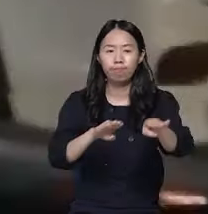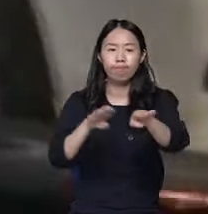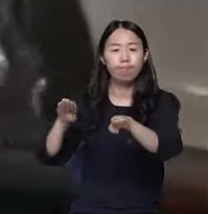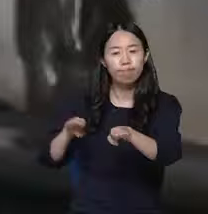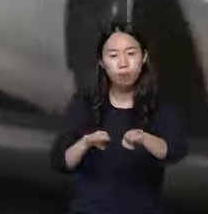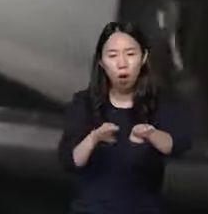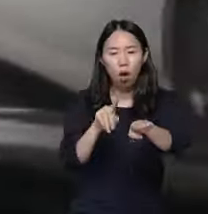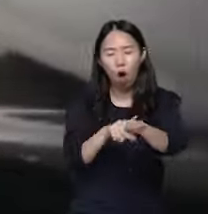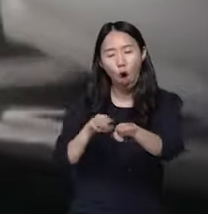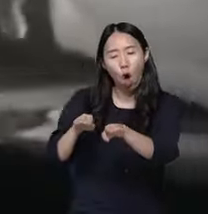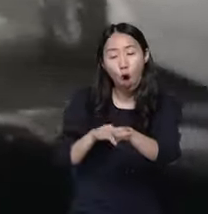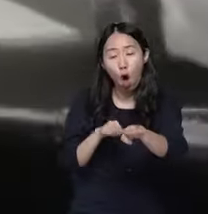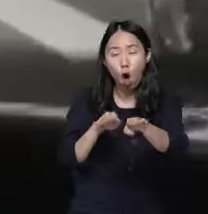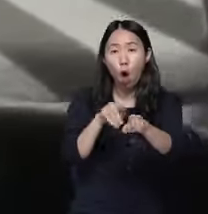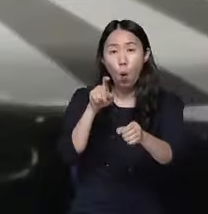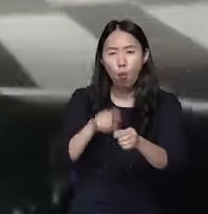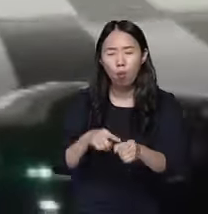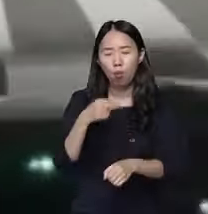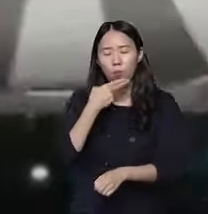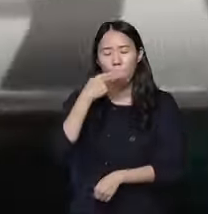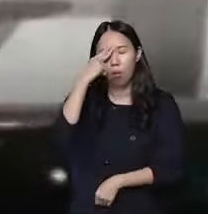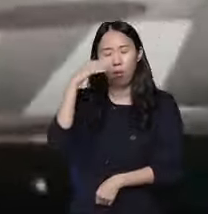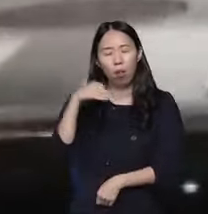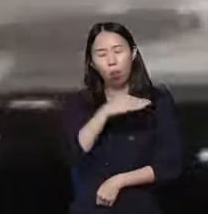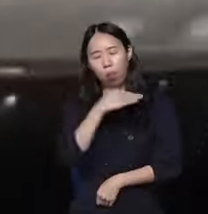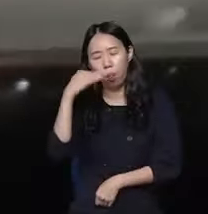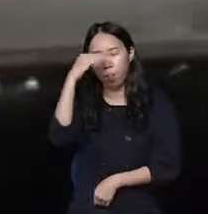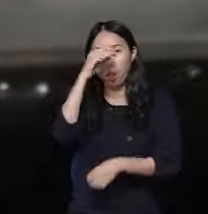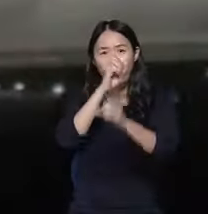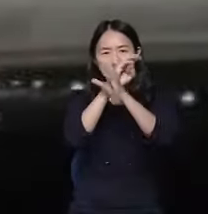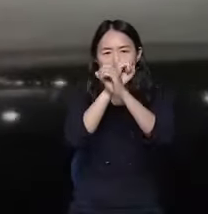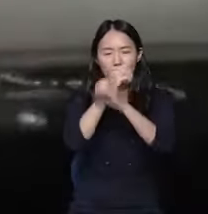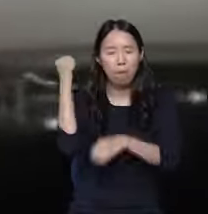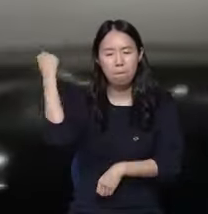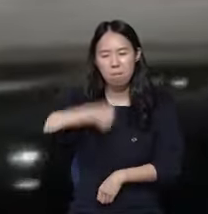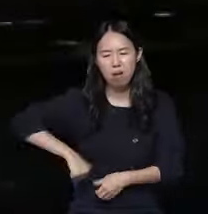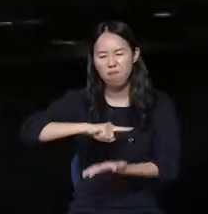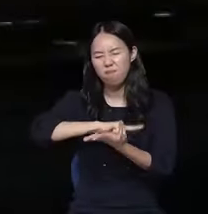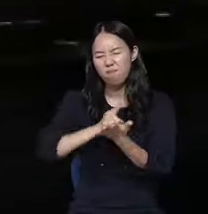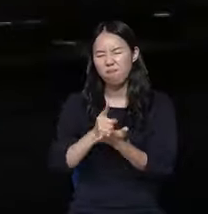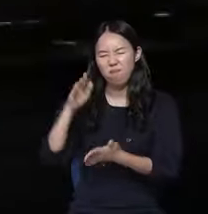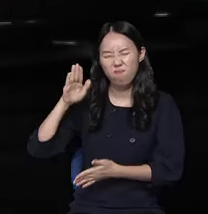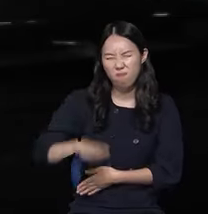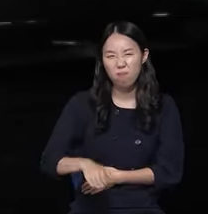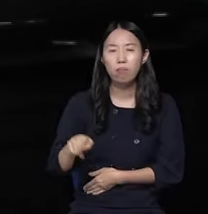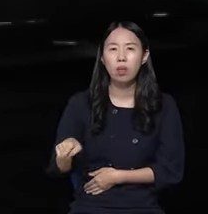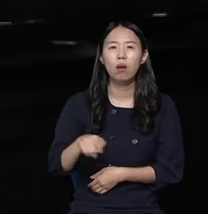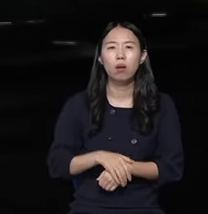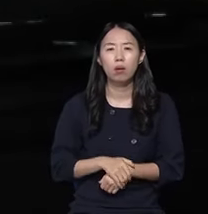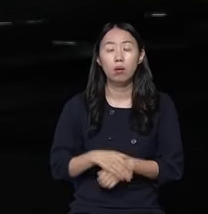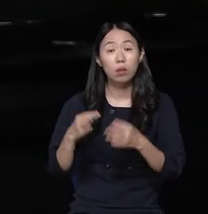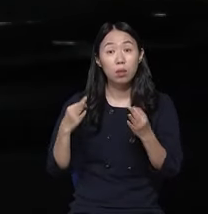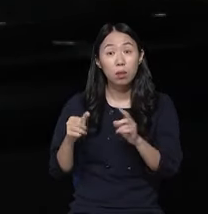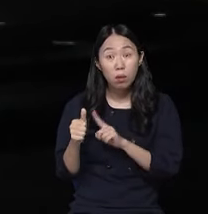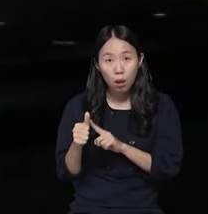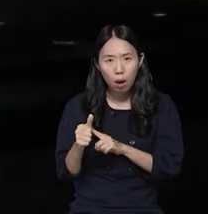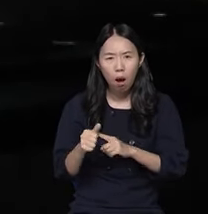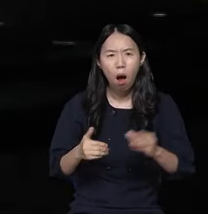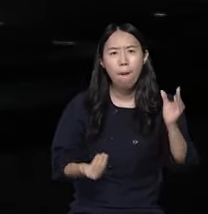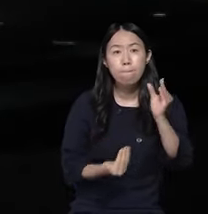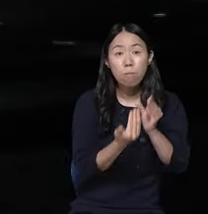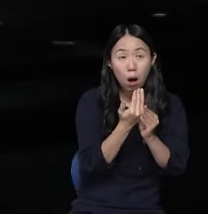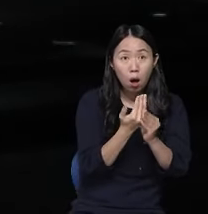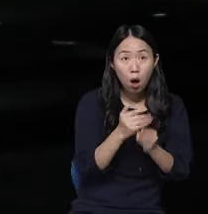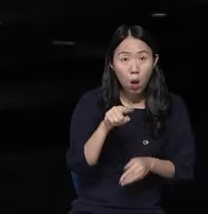앞서가던 차량을 따라잡기 위해 만취 상태에서 신호를 무시하고 과속했습니다. 김 씨는 사고 직후 일행의